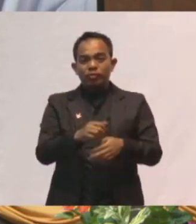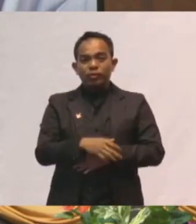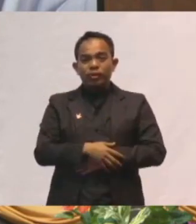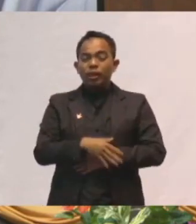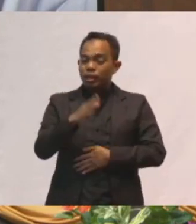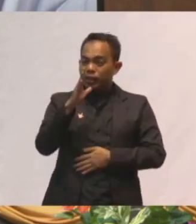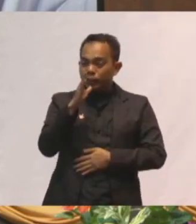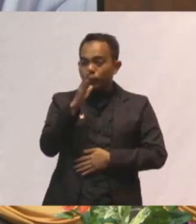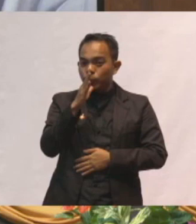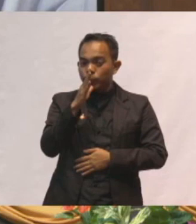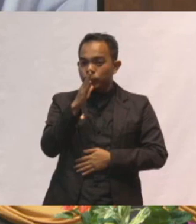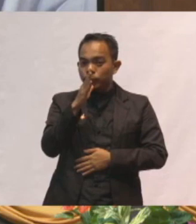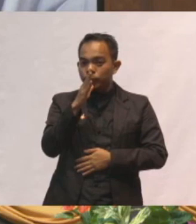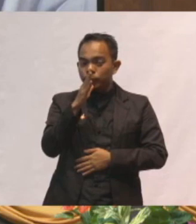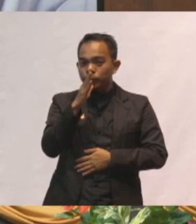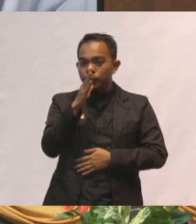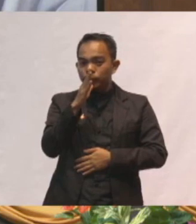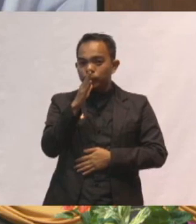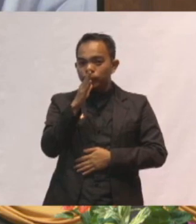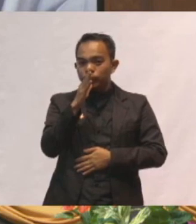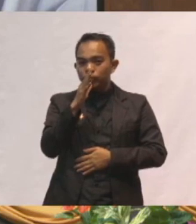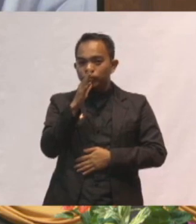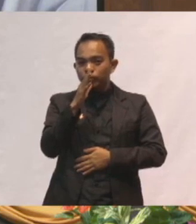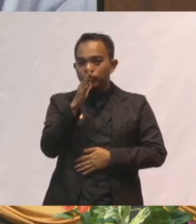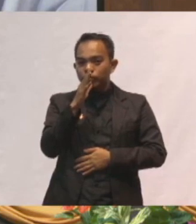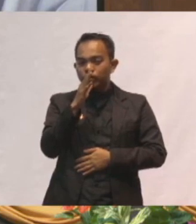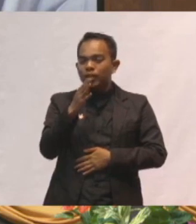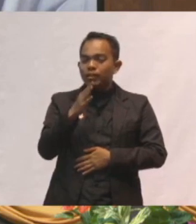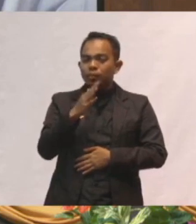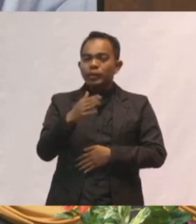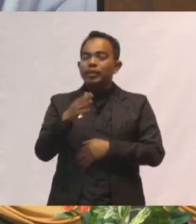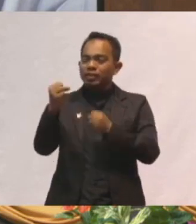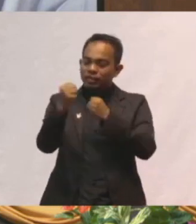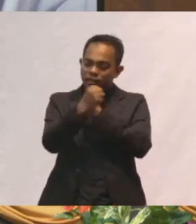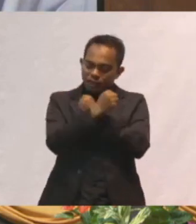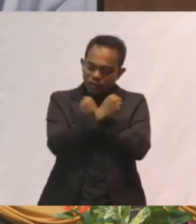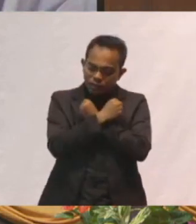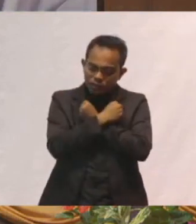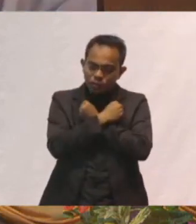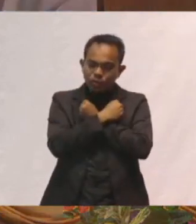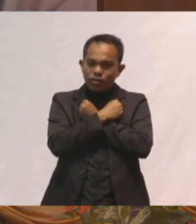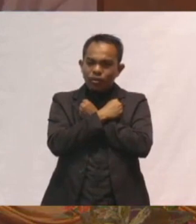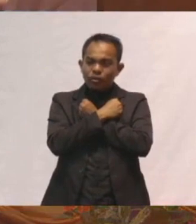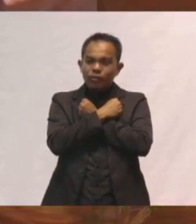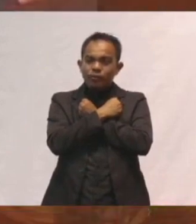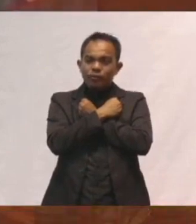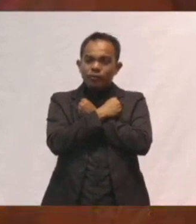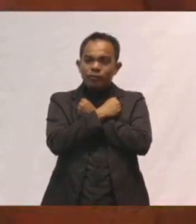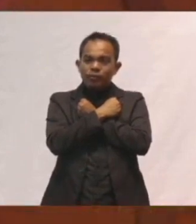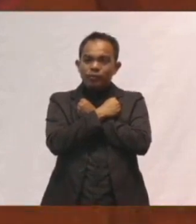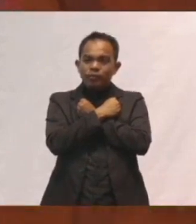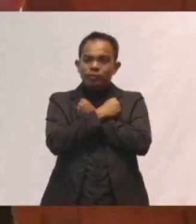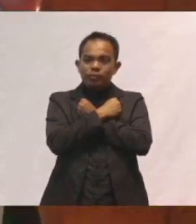Ibu sebagai pahlawan kasih sayang, Sri Kandi